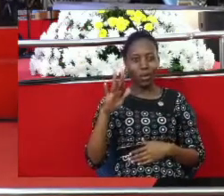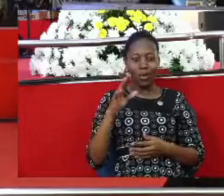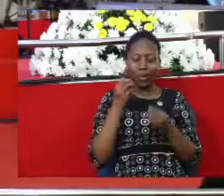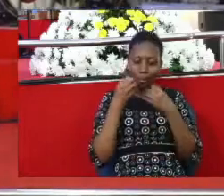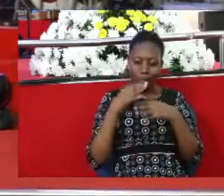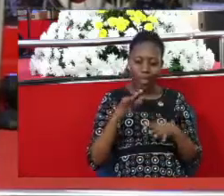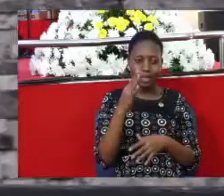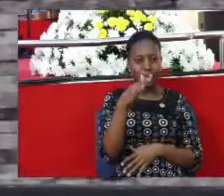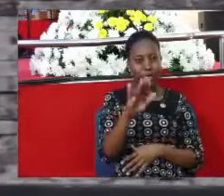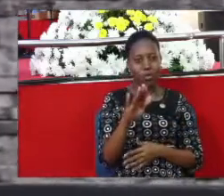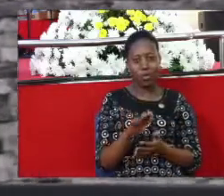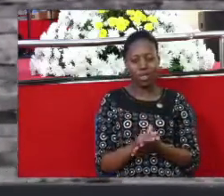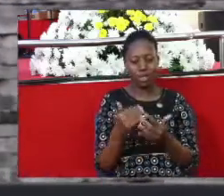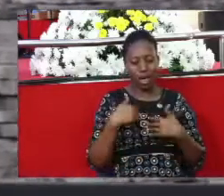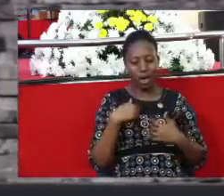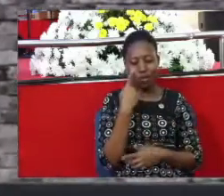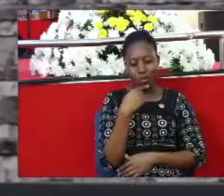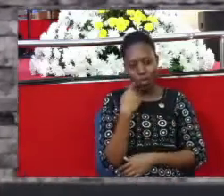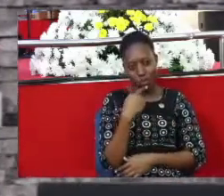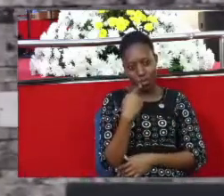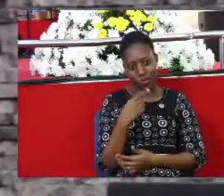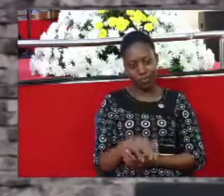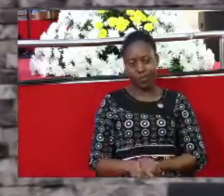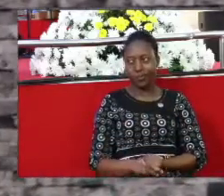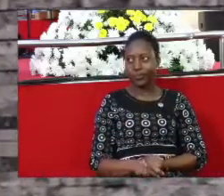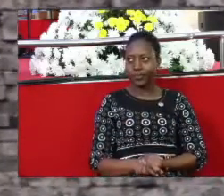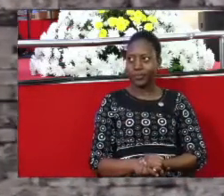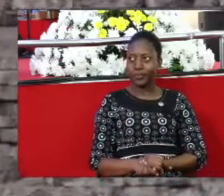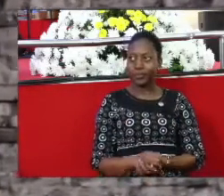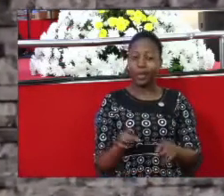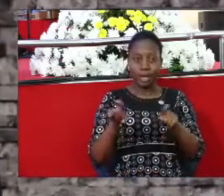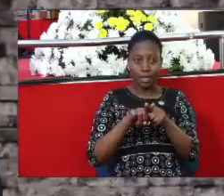sana, Zakari. Zakari ni mtu wa Mungu.